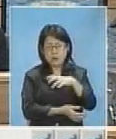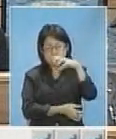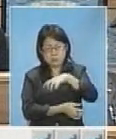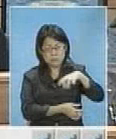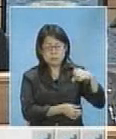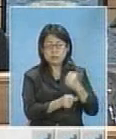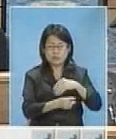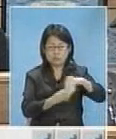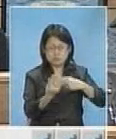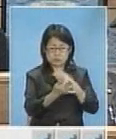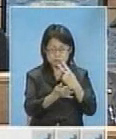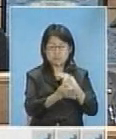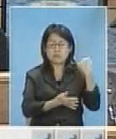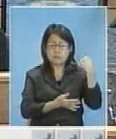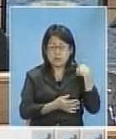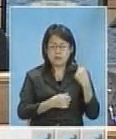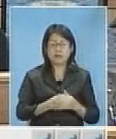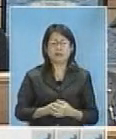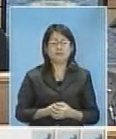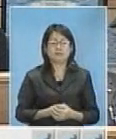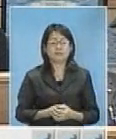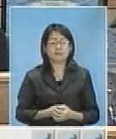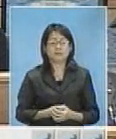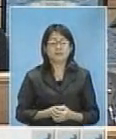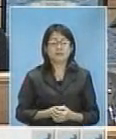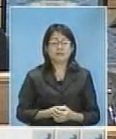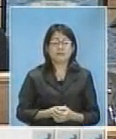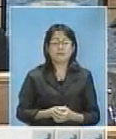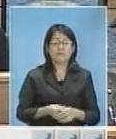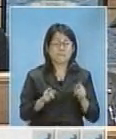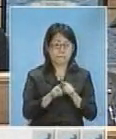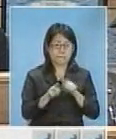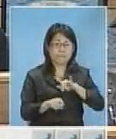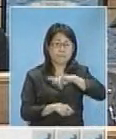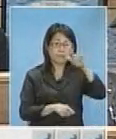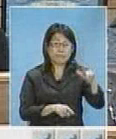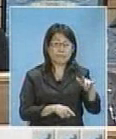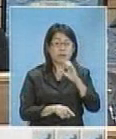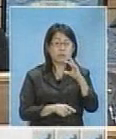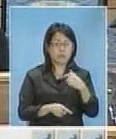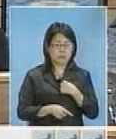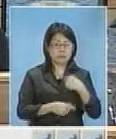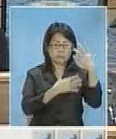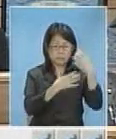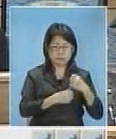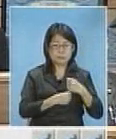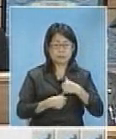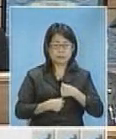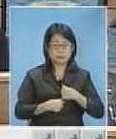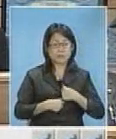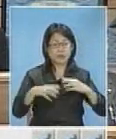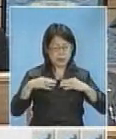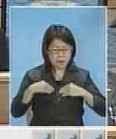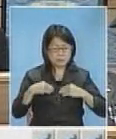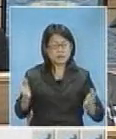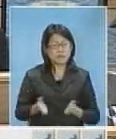งทุนและทำกำไรอีกต่อไปในอนาคตและท่านไปเพื่อยืนยันว่าพรรคประชาธิปัตย์พร้อมที่จะสนับสนุนทุกมาตร